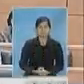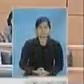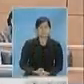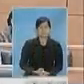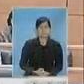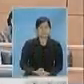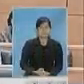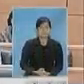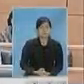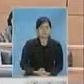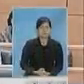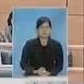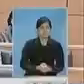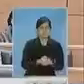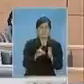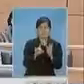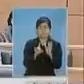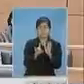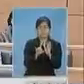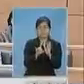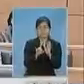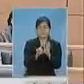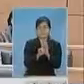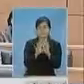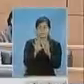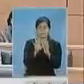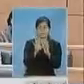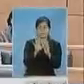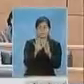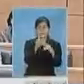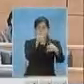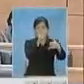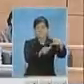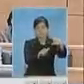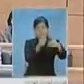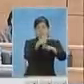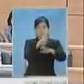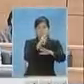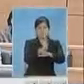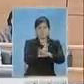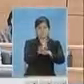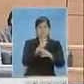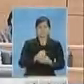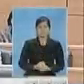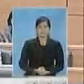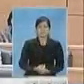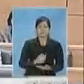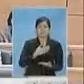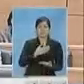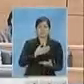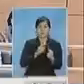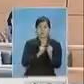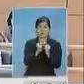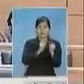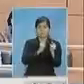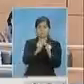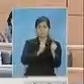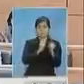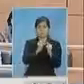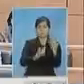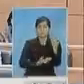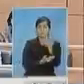ฮะสุดท้ายจริงๆถึงพลเอกสนธิบุญยรัตกลินท่านครับผมไม่มีโอกาสสนทนากับท่านมาก